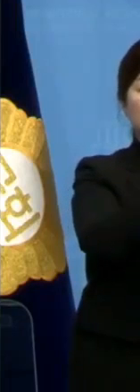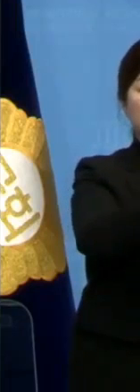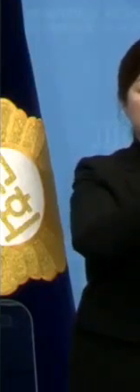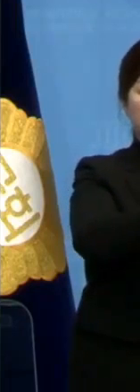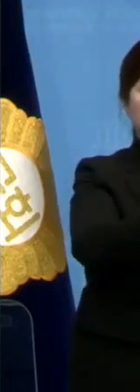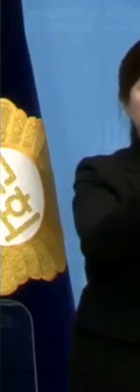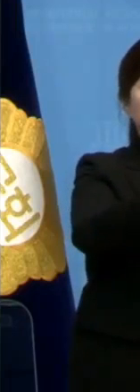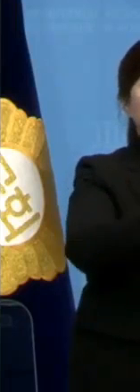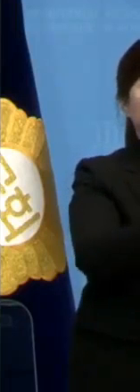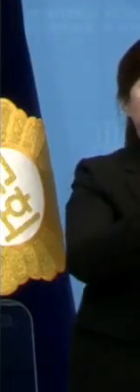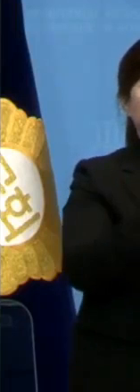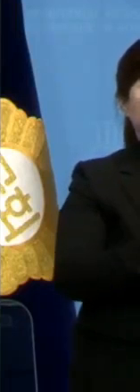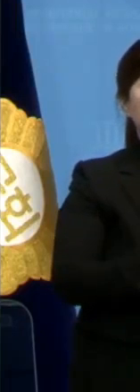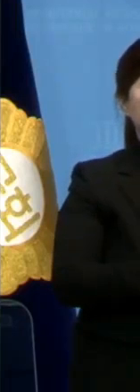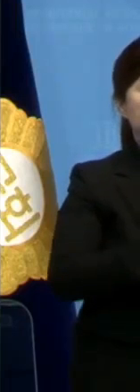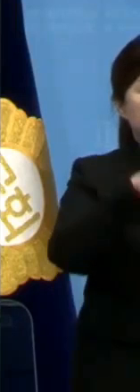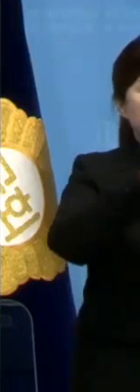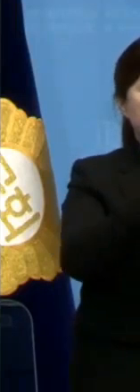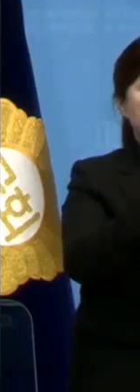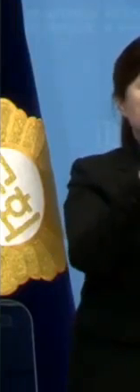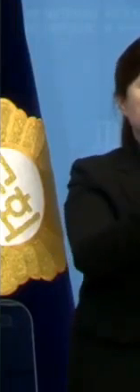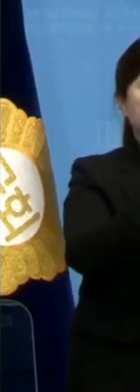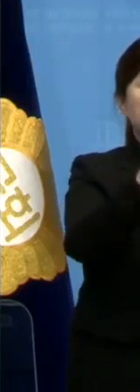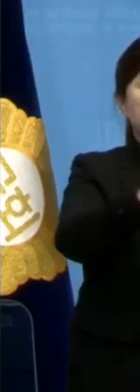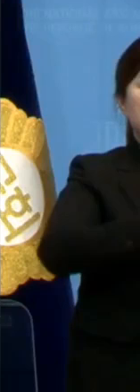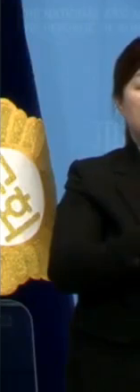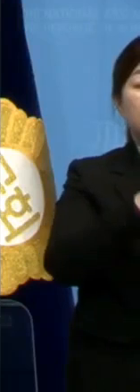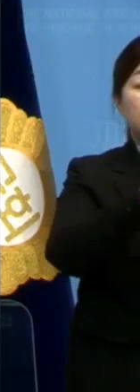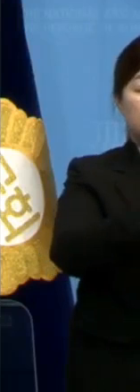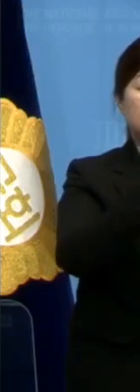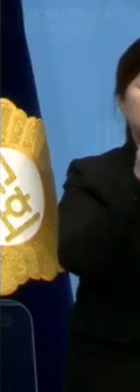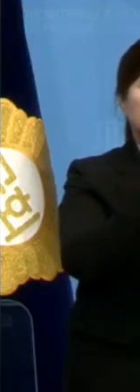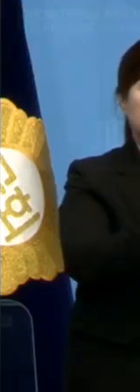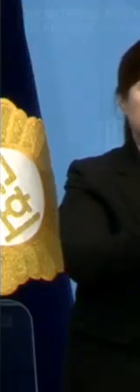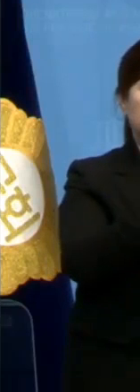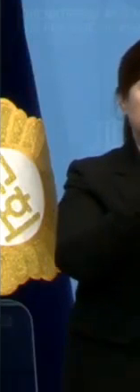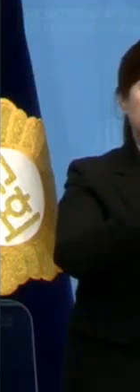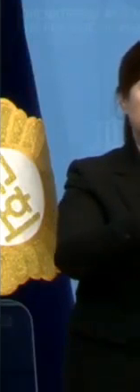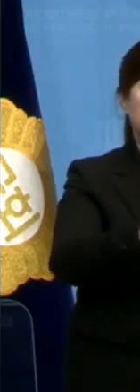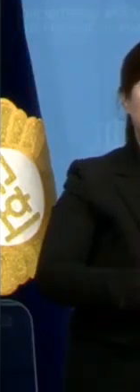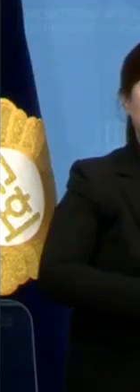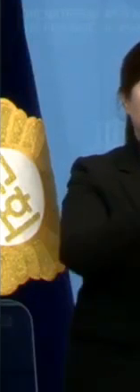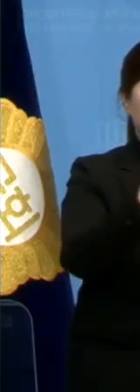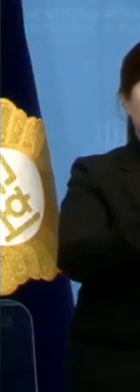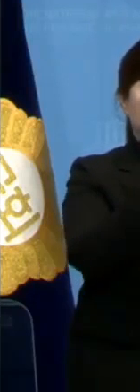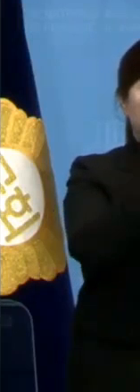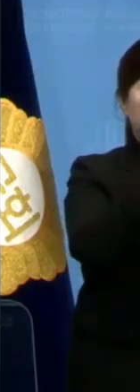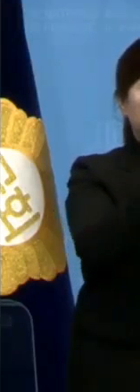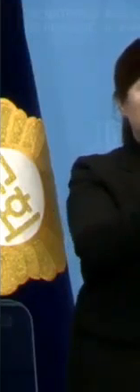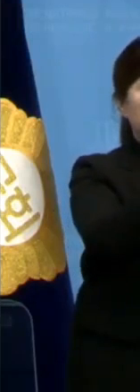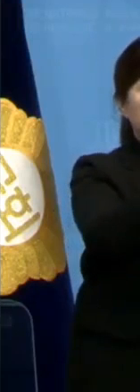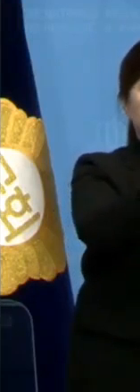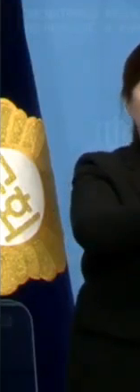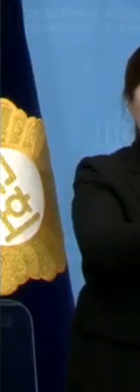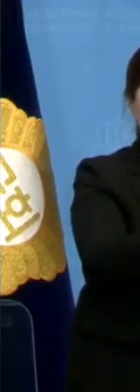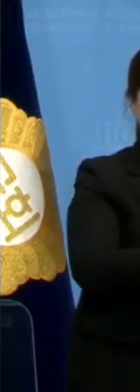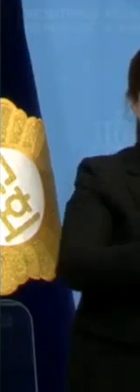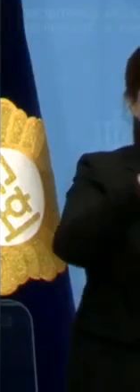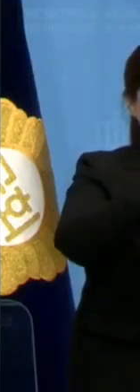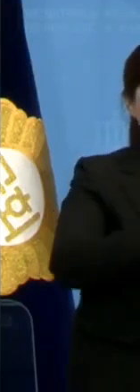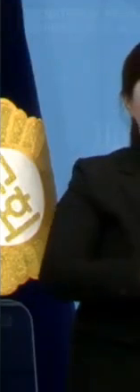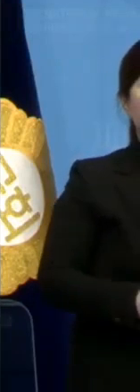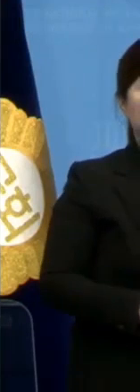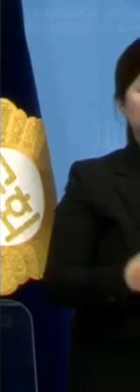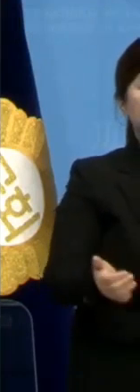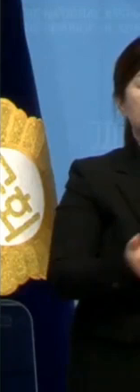1회 납부하고 보장기간은 1년으로 하는 방식입니다. 총 보험료는 30만 원가량으로 보장액은